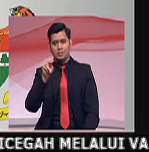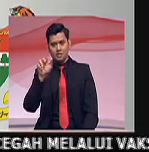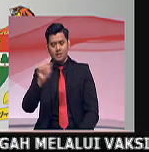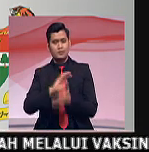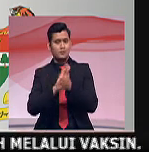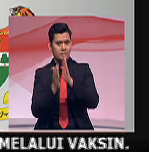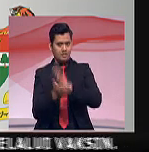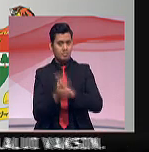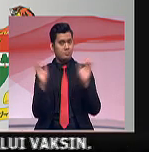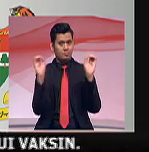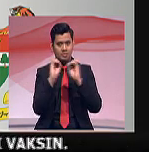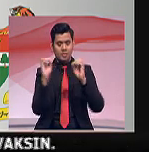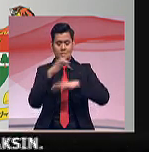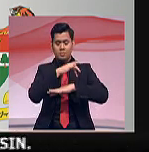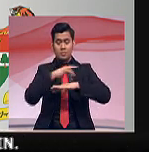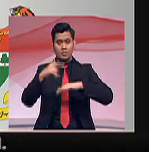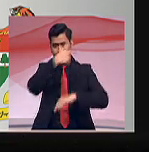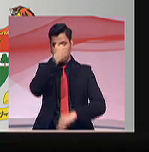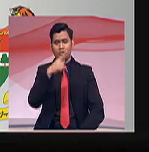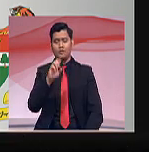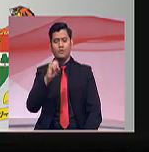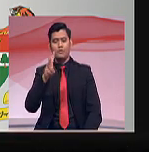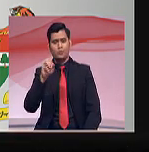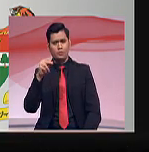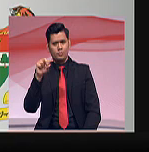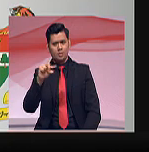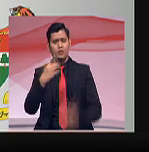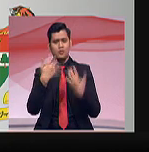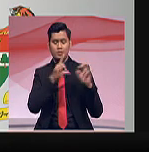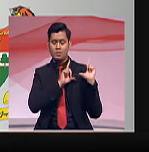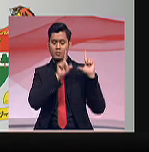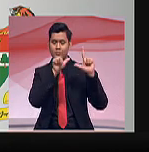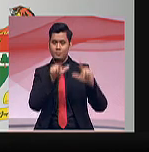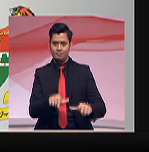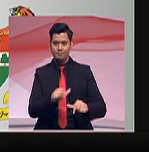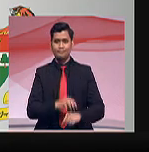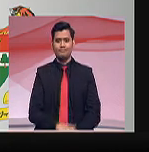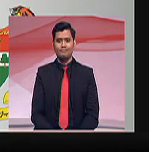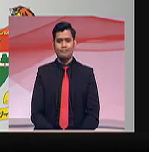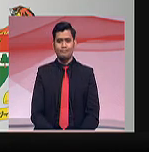Tiada usul pengosongan kerana Korming terlebih dahulu melepaskan jawatan berkenaan.